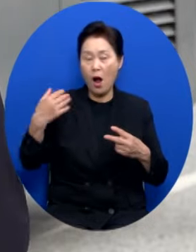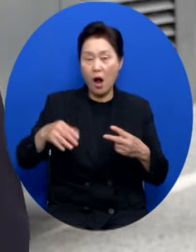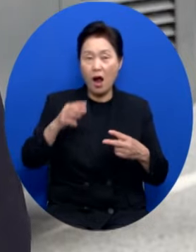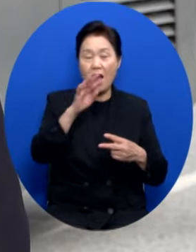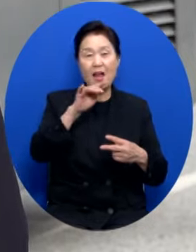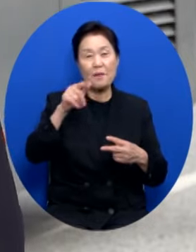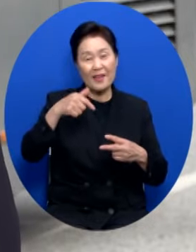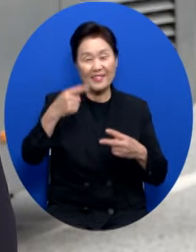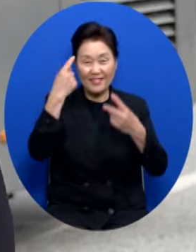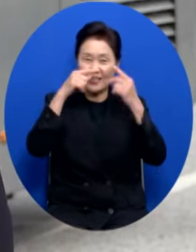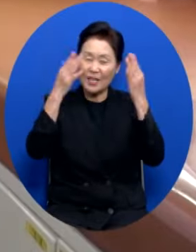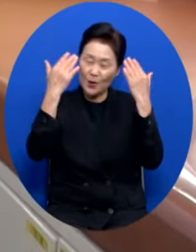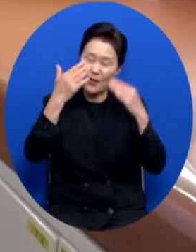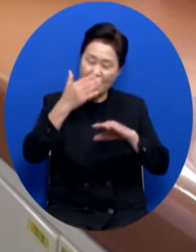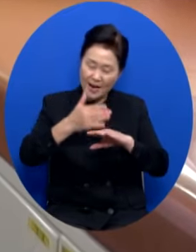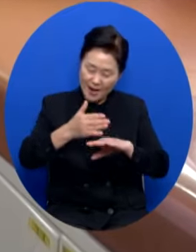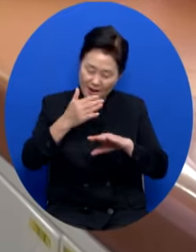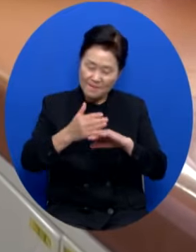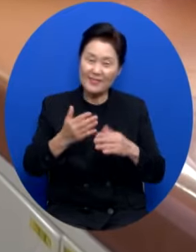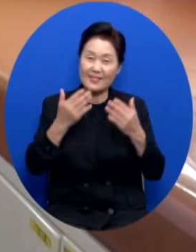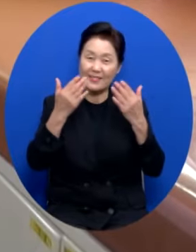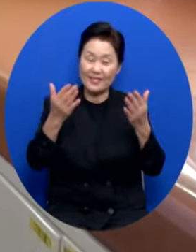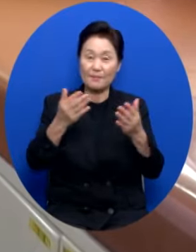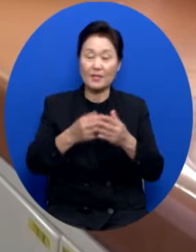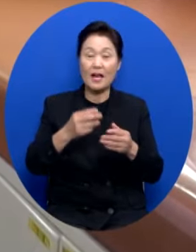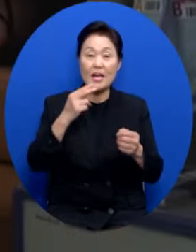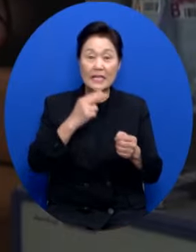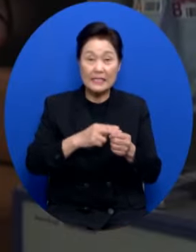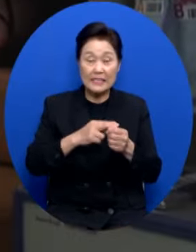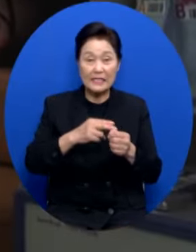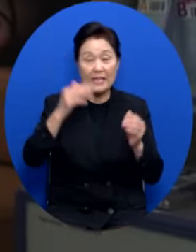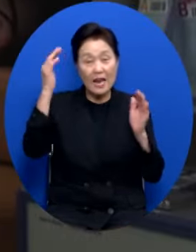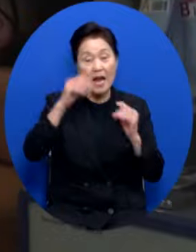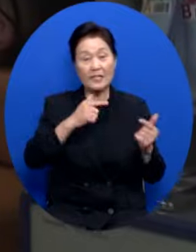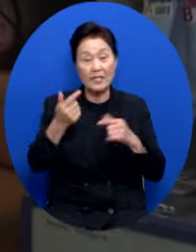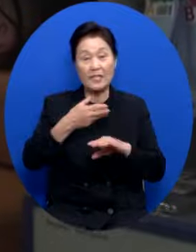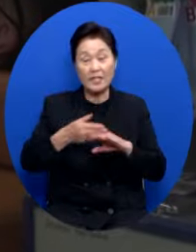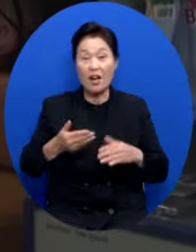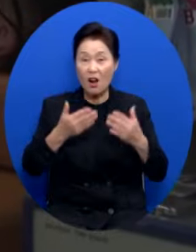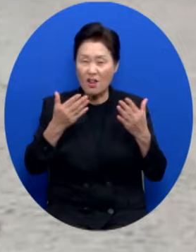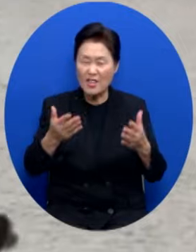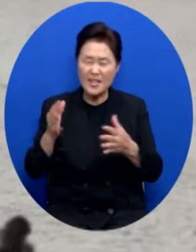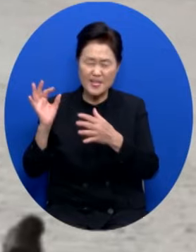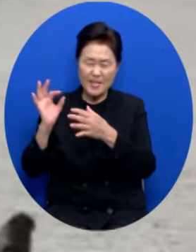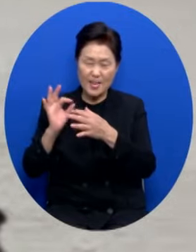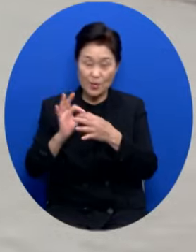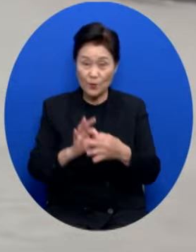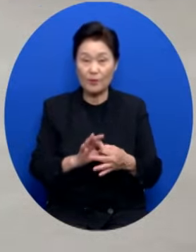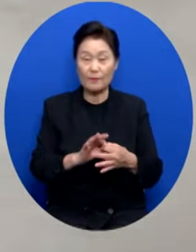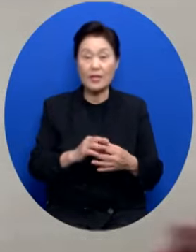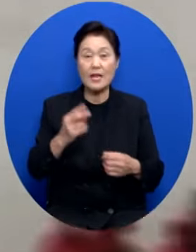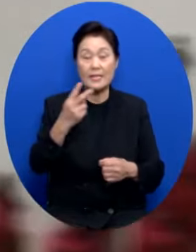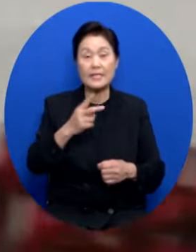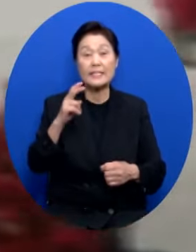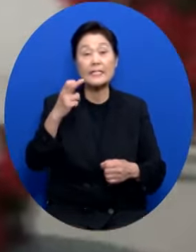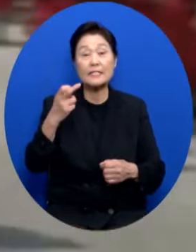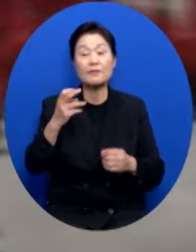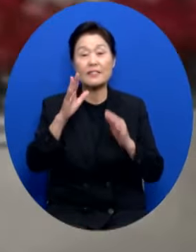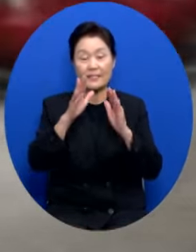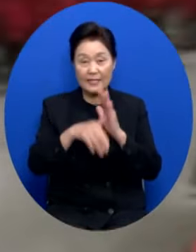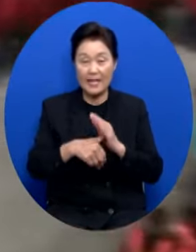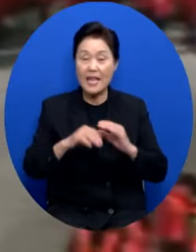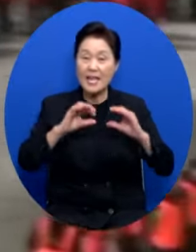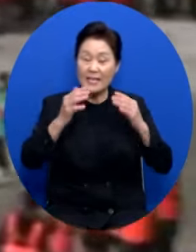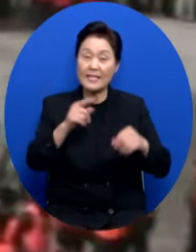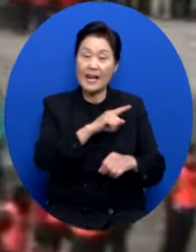무한한 감사를 드리는 바입니다. 백석대 교직원, 학생들의 헌혈은 어제 오늘 일이 아닙니다. 지난 2012년에는